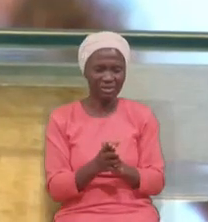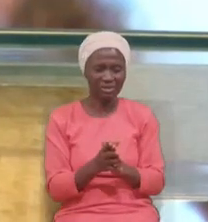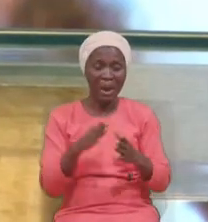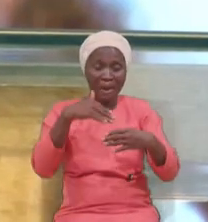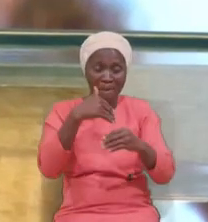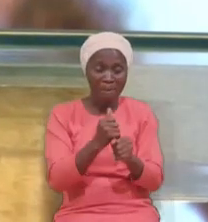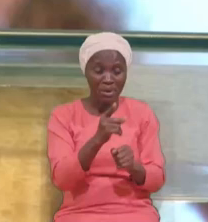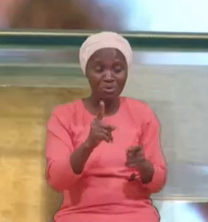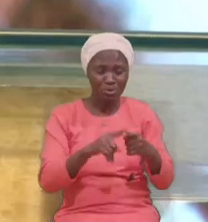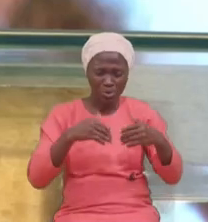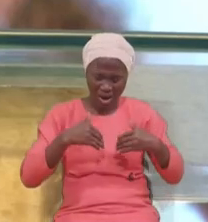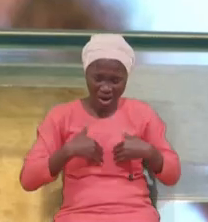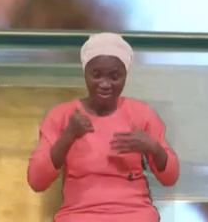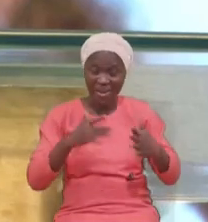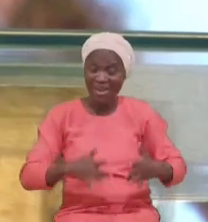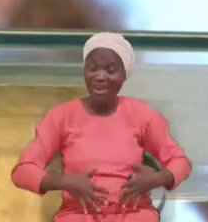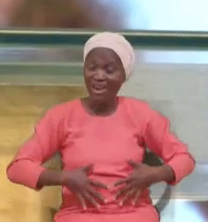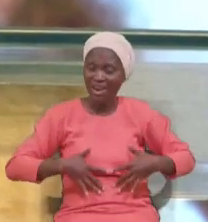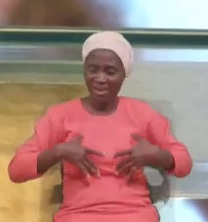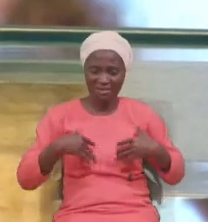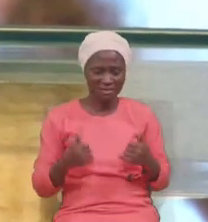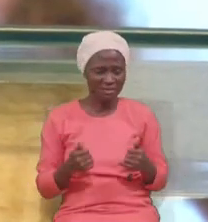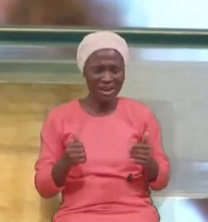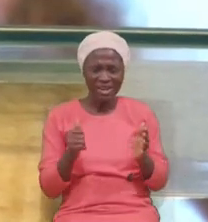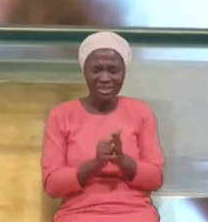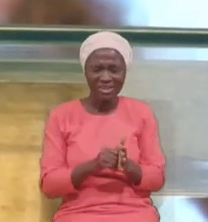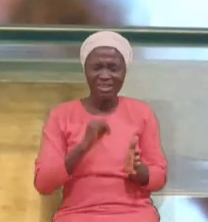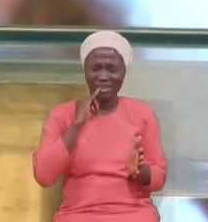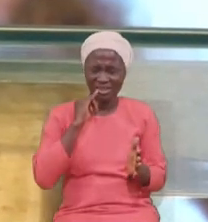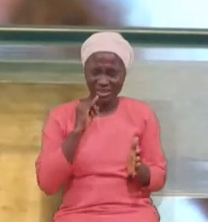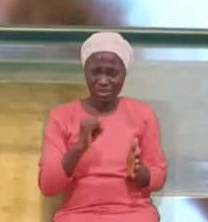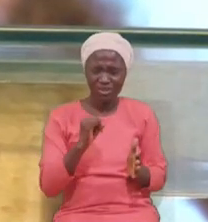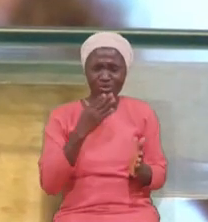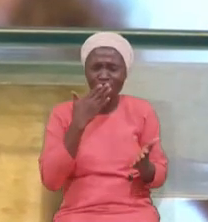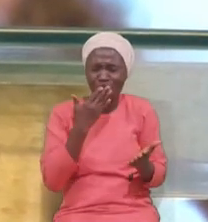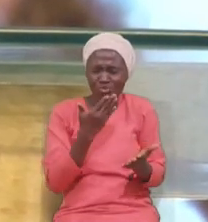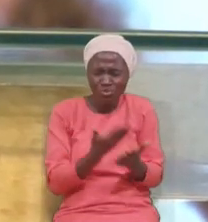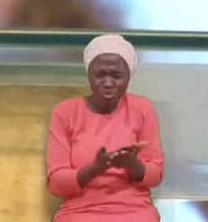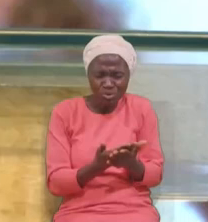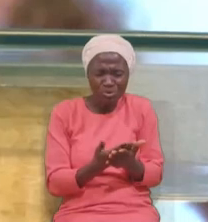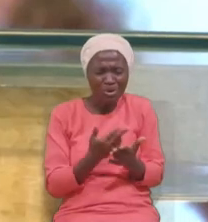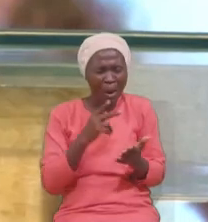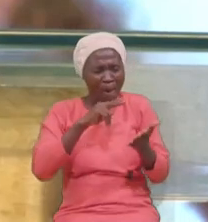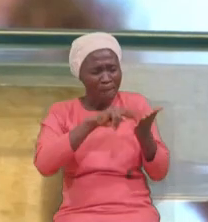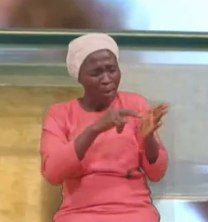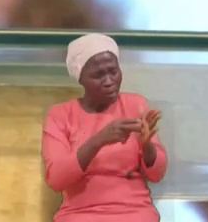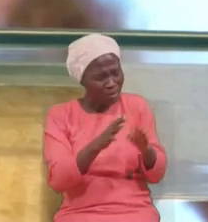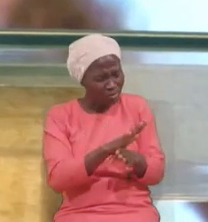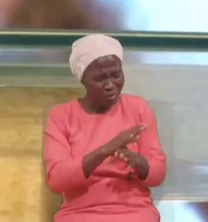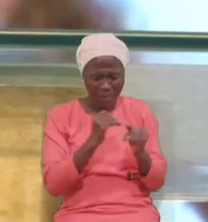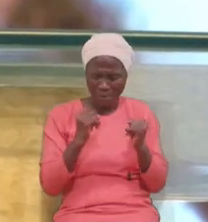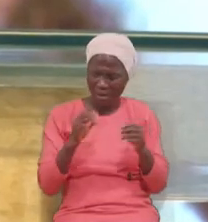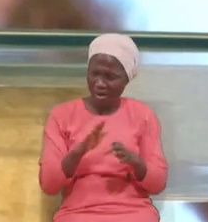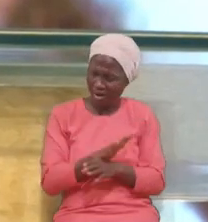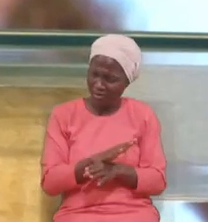libéré. Il peut vous faire avoir la vie, une vie puissante, une